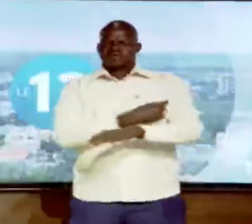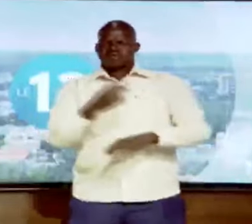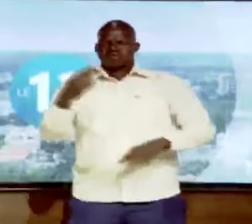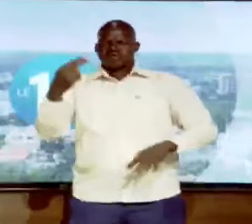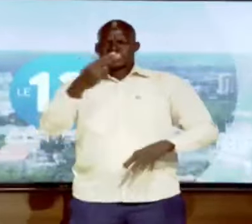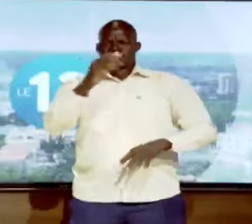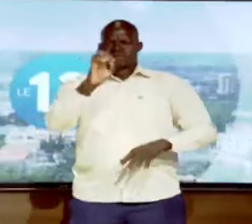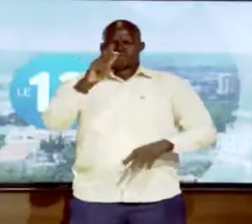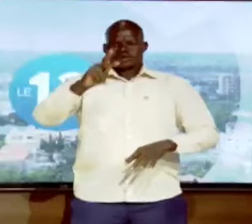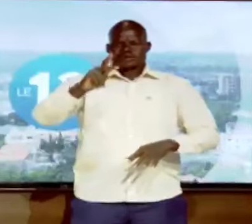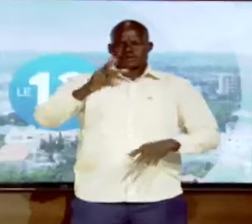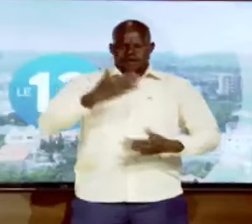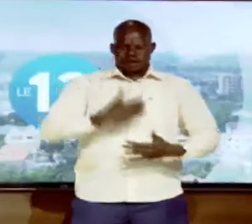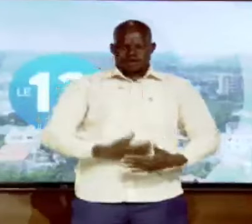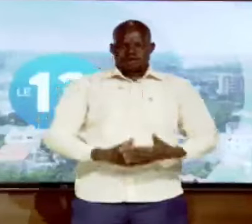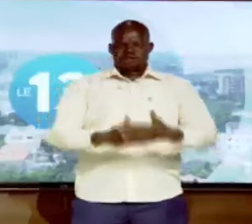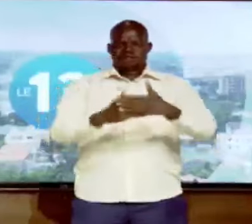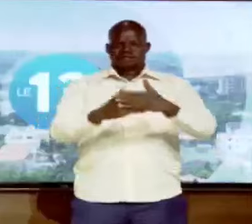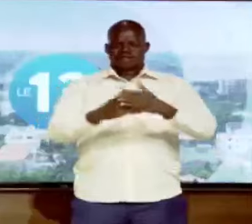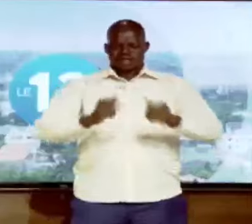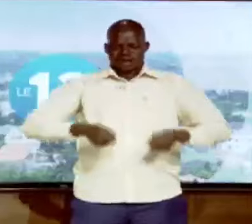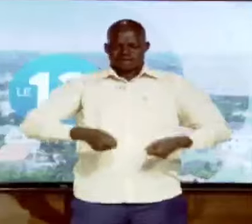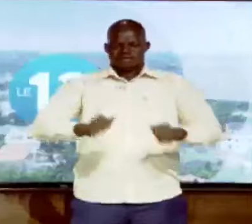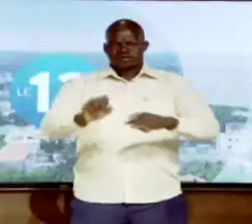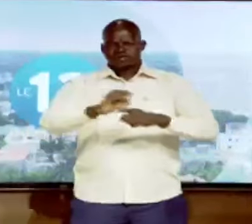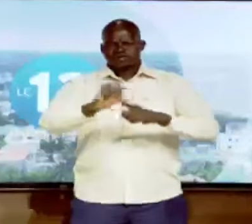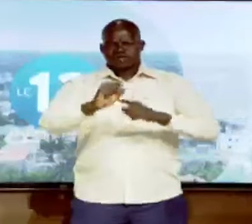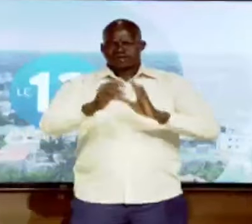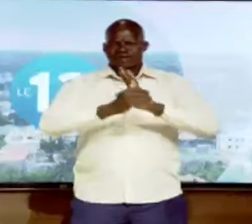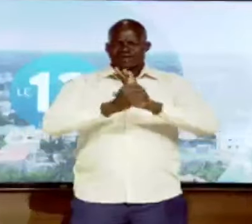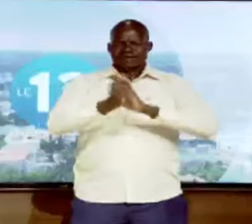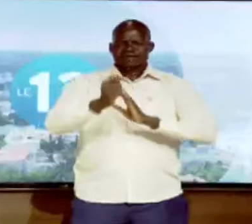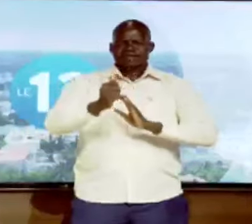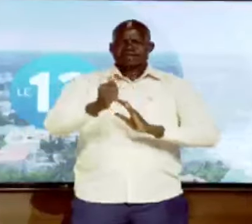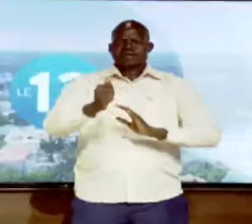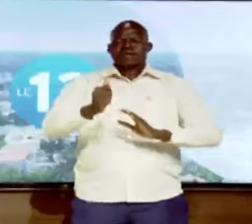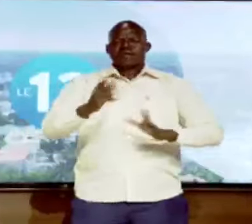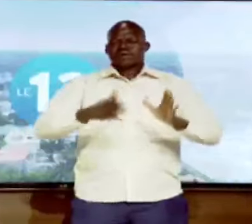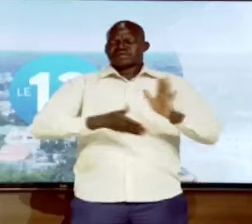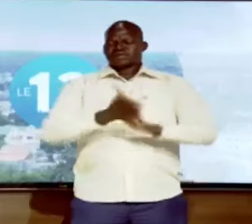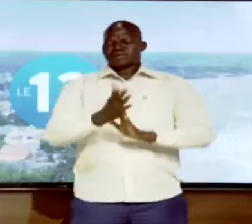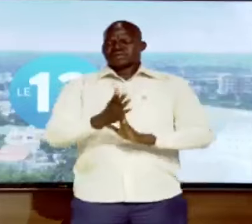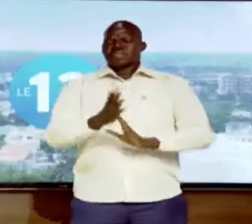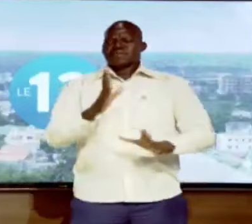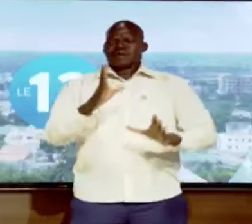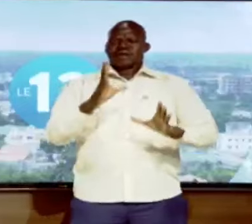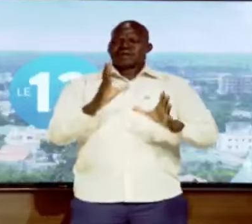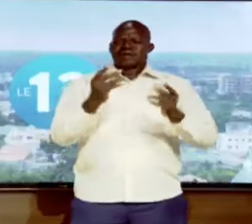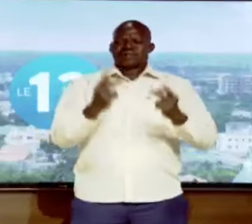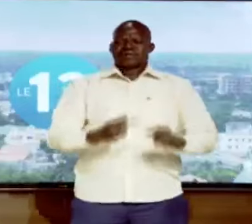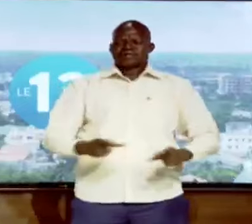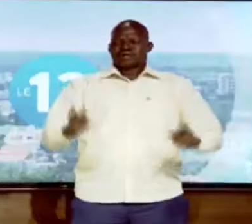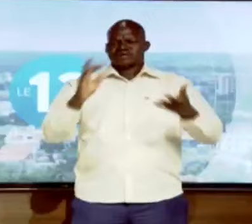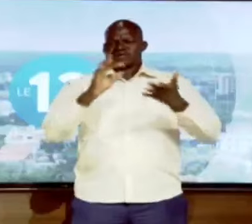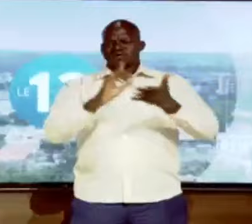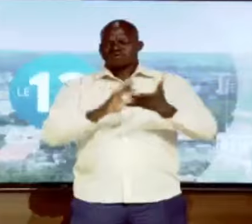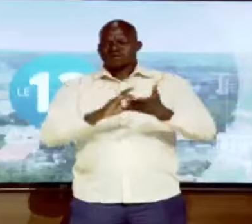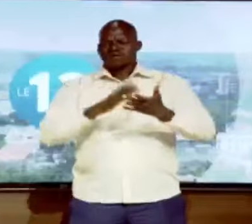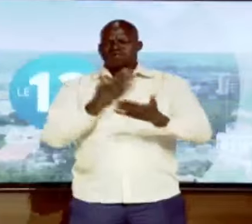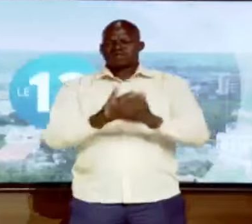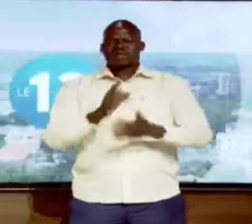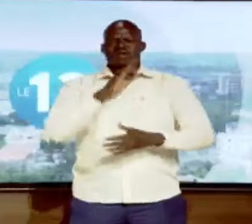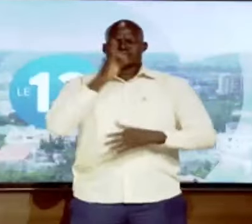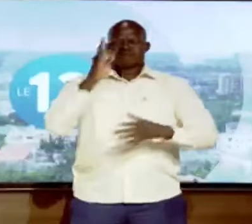la naissance l'accès à destion de qualité passe également par la disponibilité du médicament pour le bien-être des